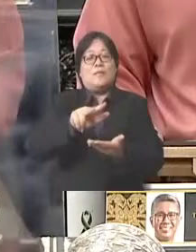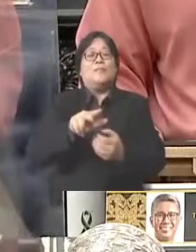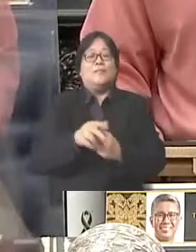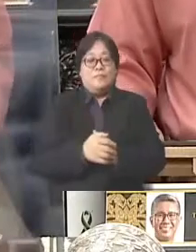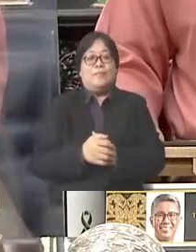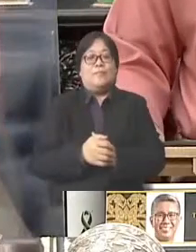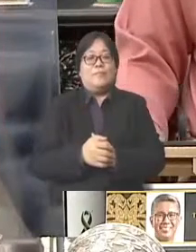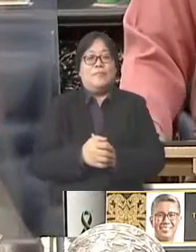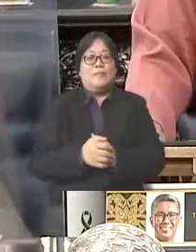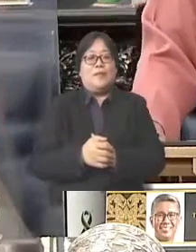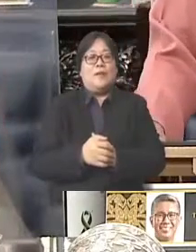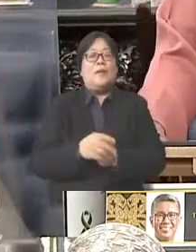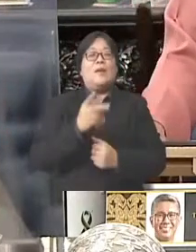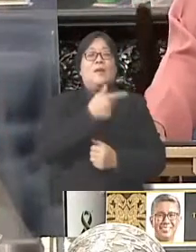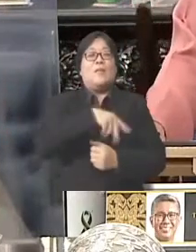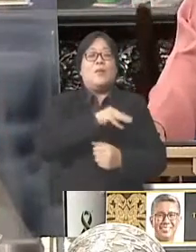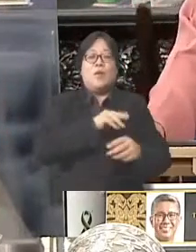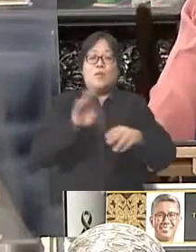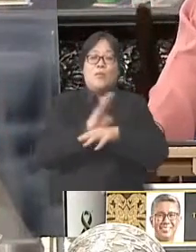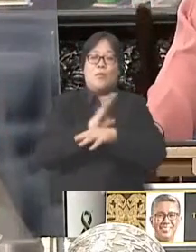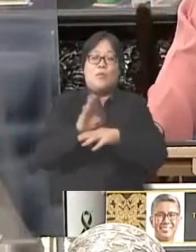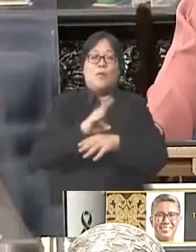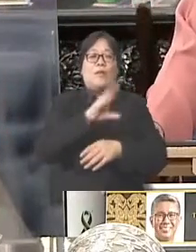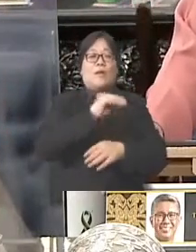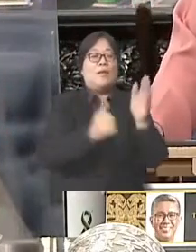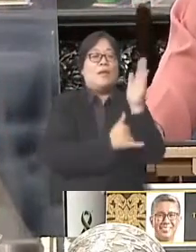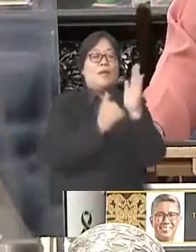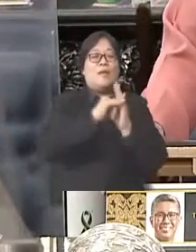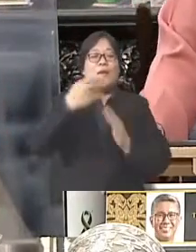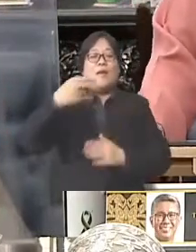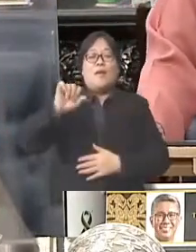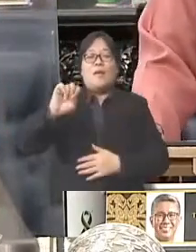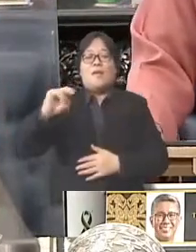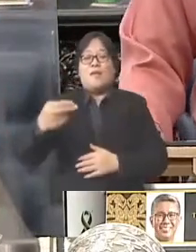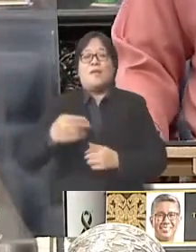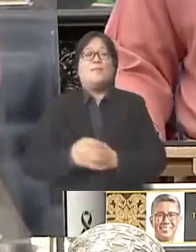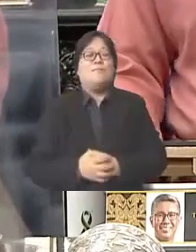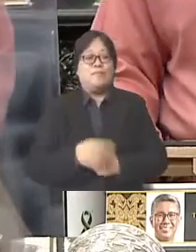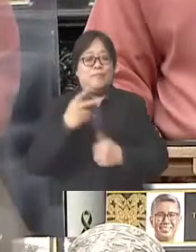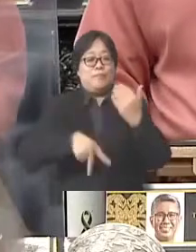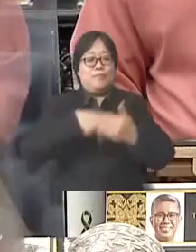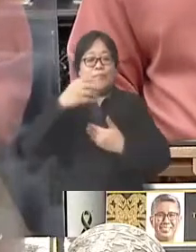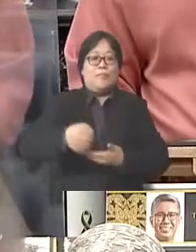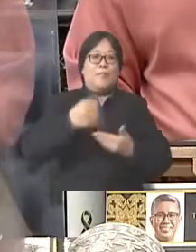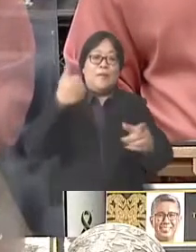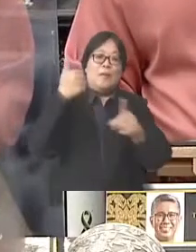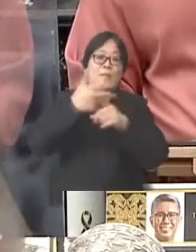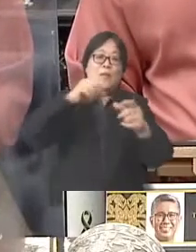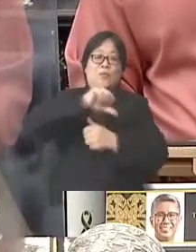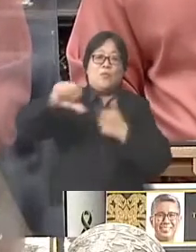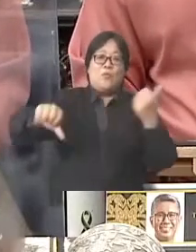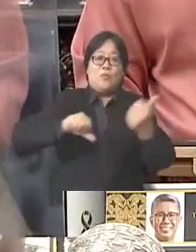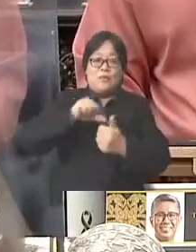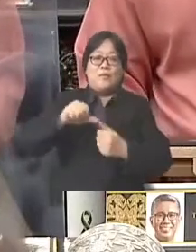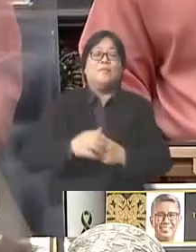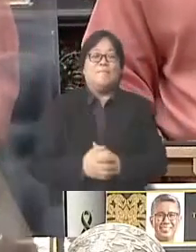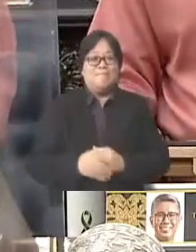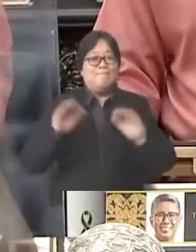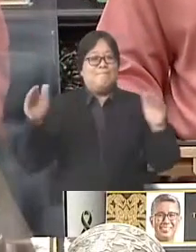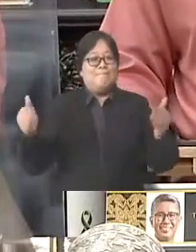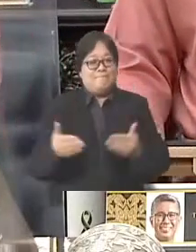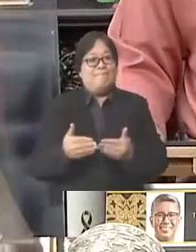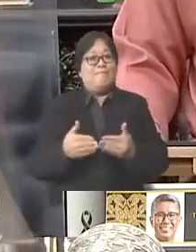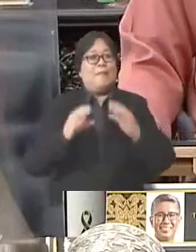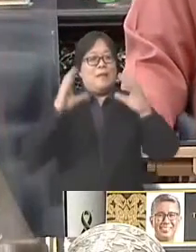Kementrian pembangunan Usahawan dan koperasi serta Yayasan Khazanah program perolehan impak sosial kerajaan yang telah